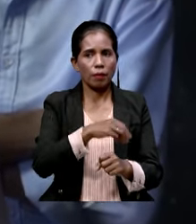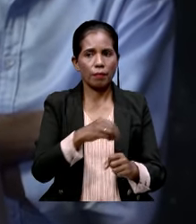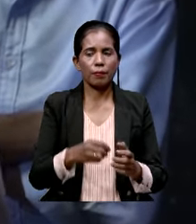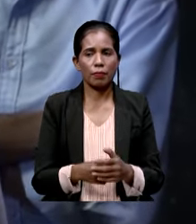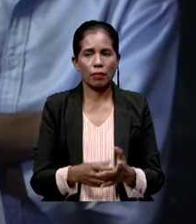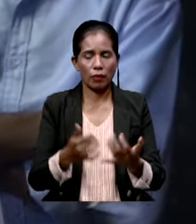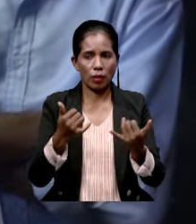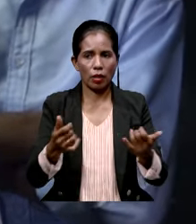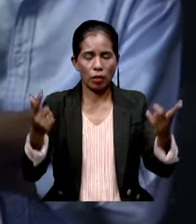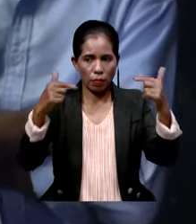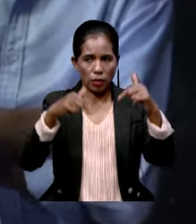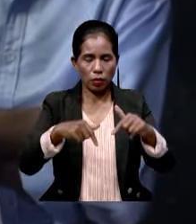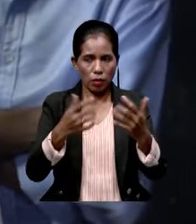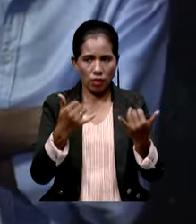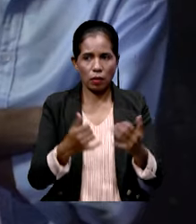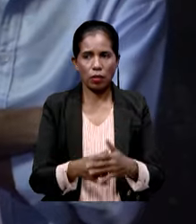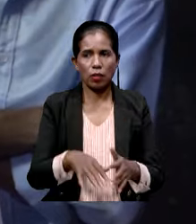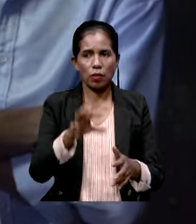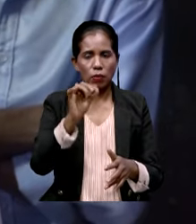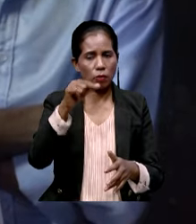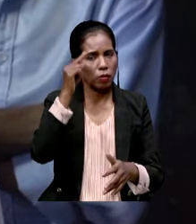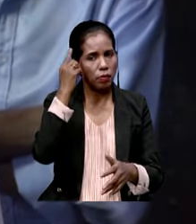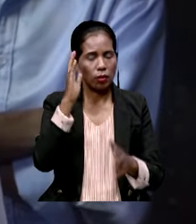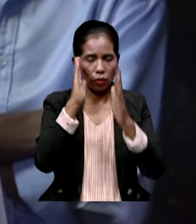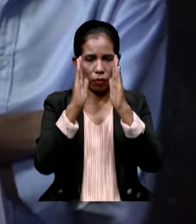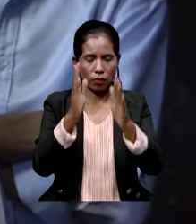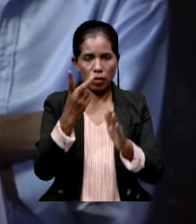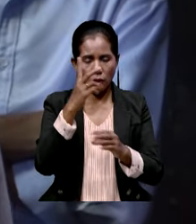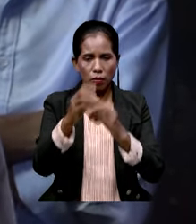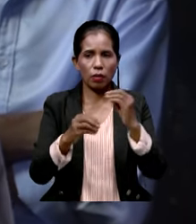ita maito agora, ya nonu governo nemos ita sefo atensaun ba ya